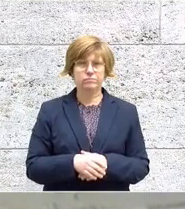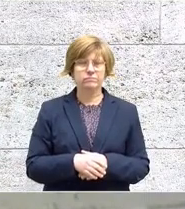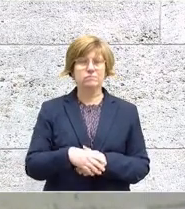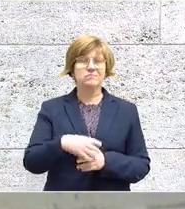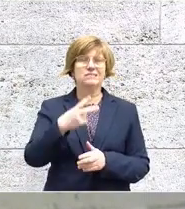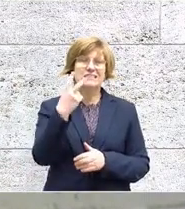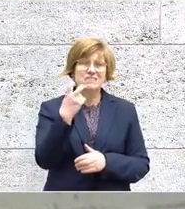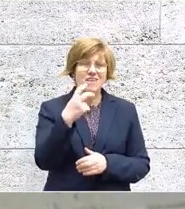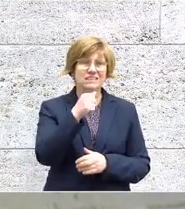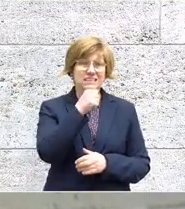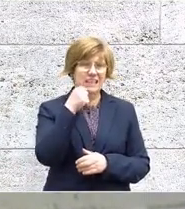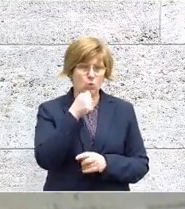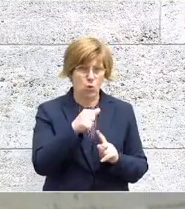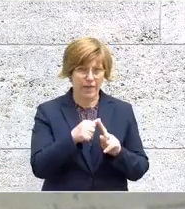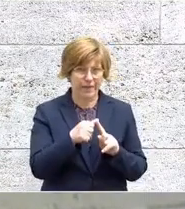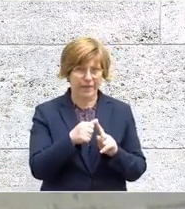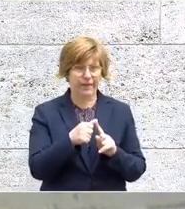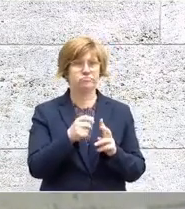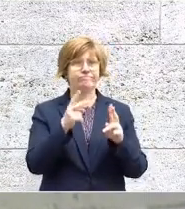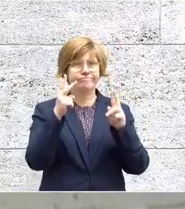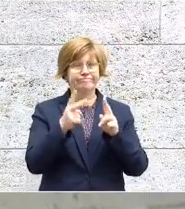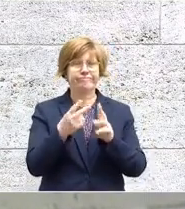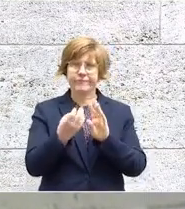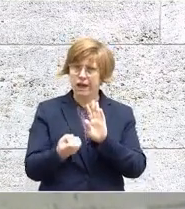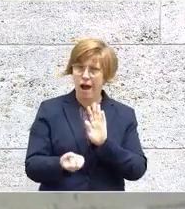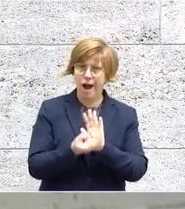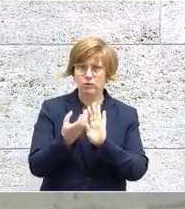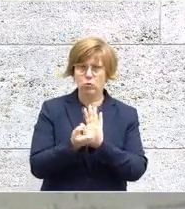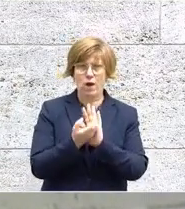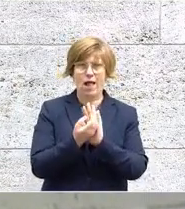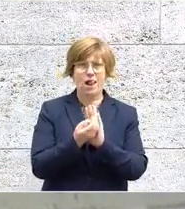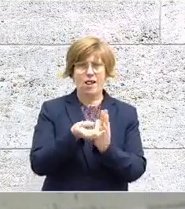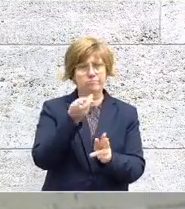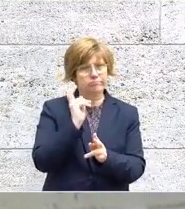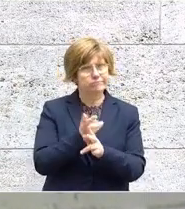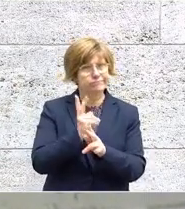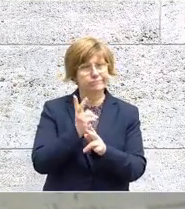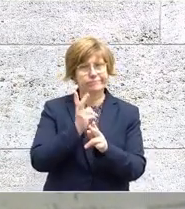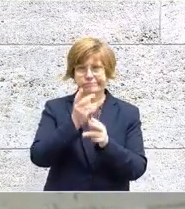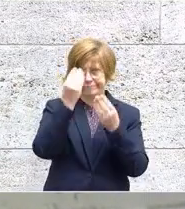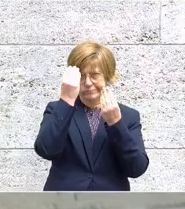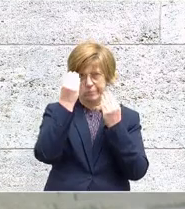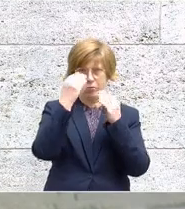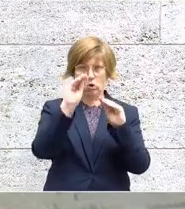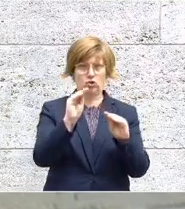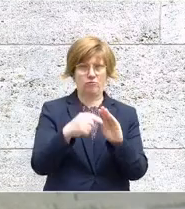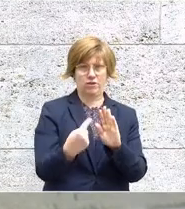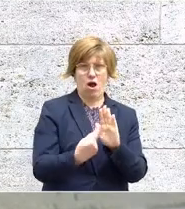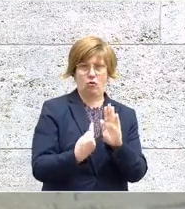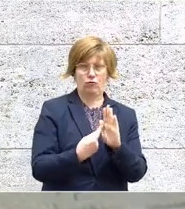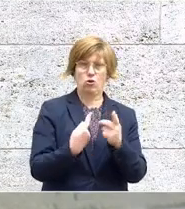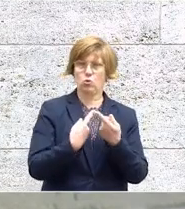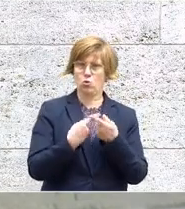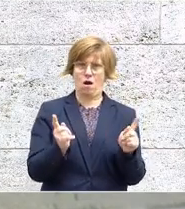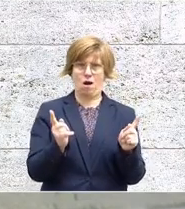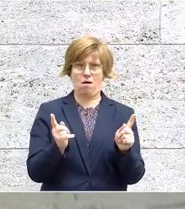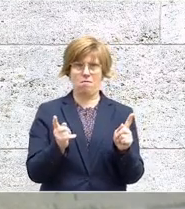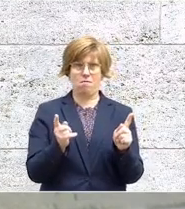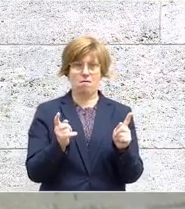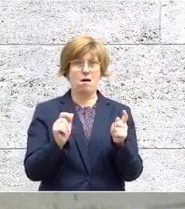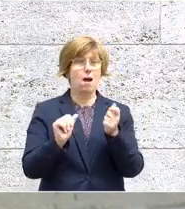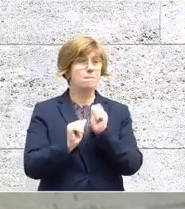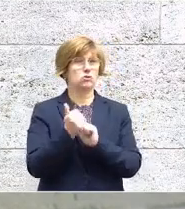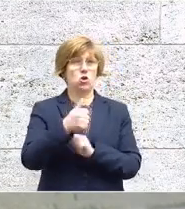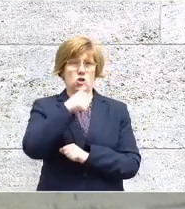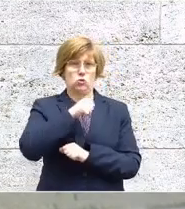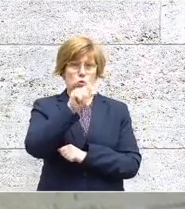Der 20. Juli enthält damit eine ebenso aktuelle wie unverändert gültige Botschaft und Aufforderung an alle und gerade